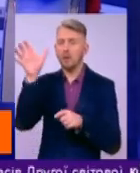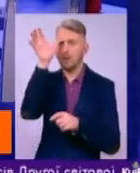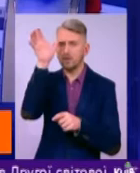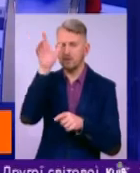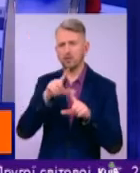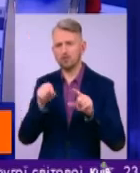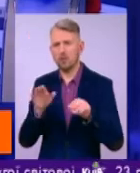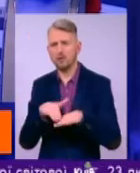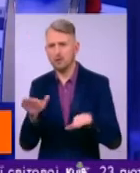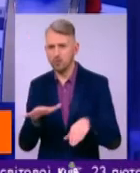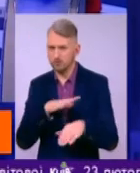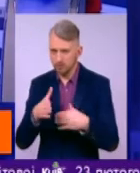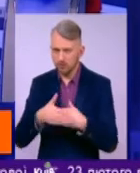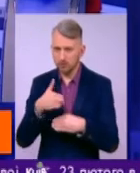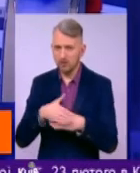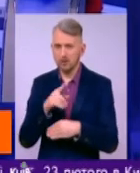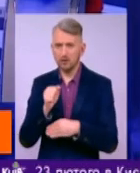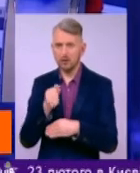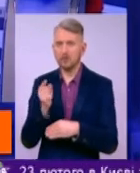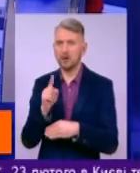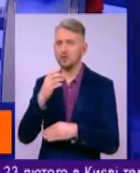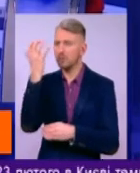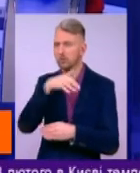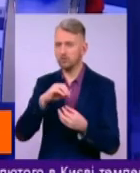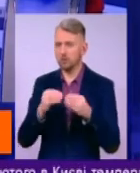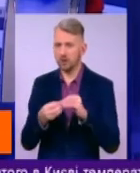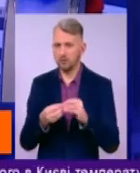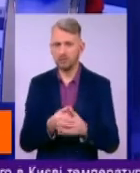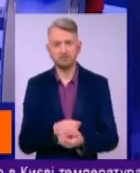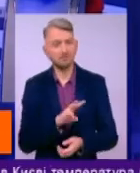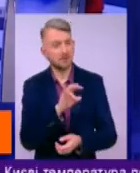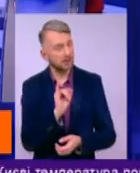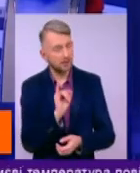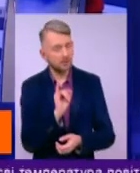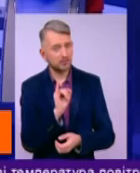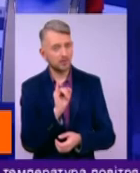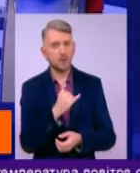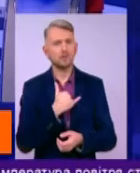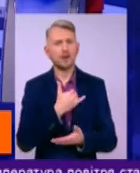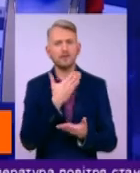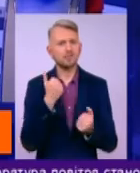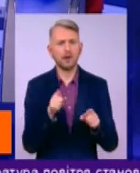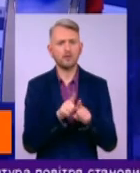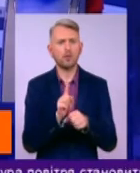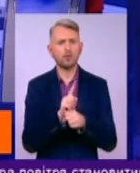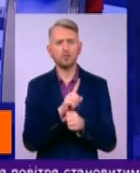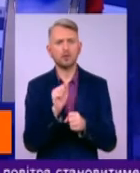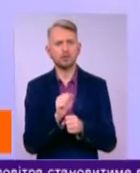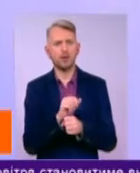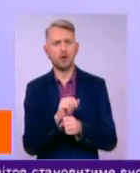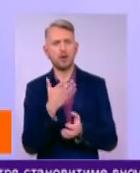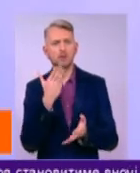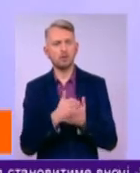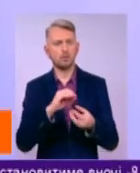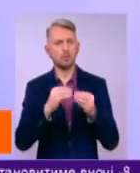садочки за так, непомічання проблеми, можливо? Ні. У нас немає такої норми, що за непомічання